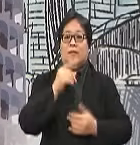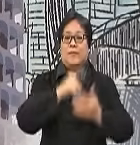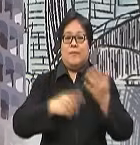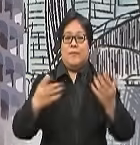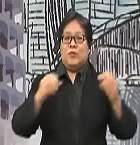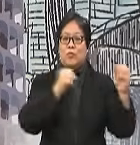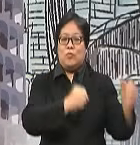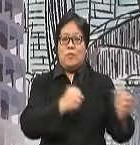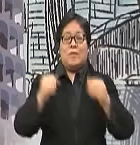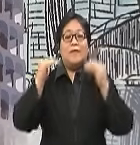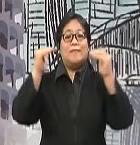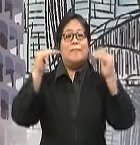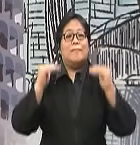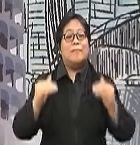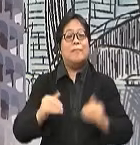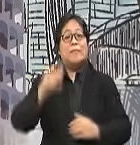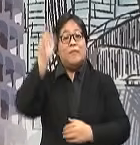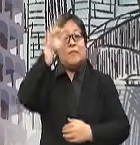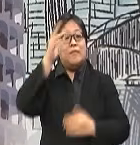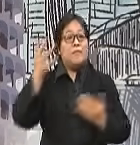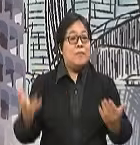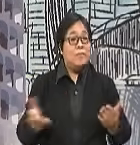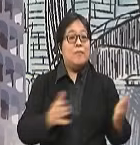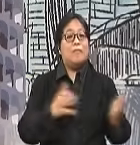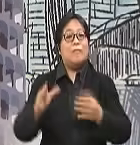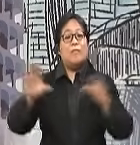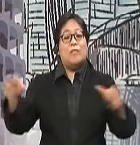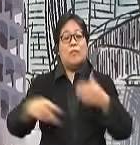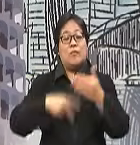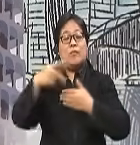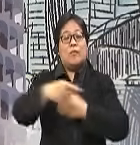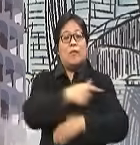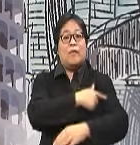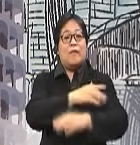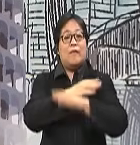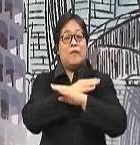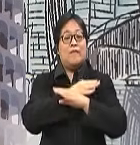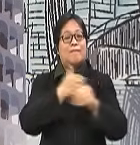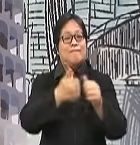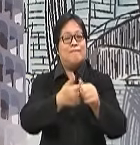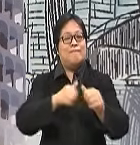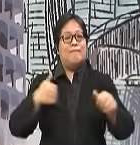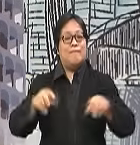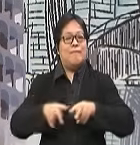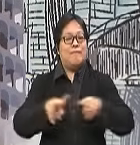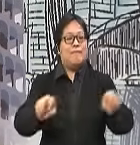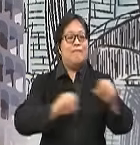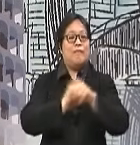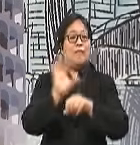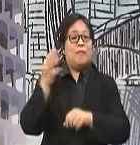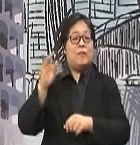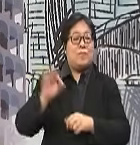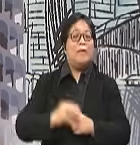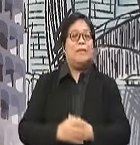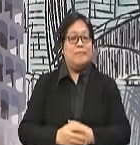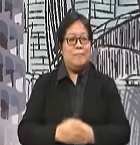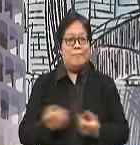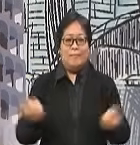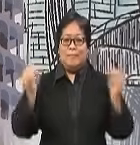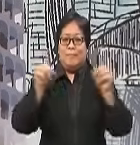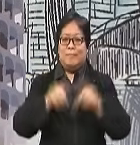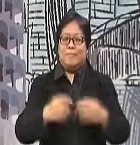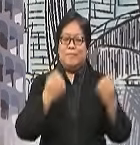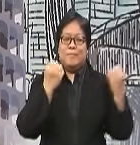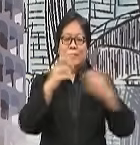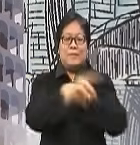apakah strategi selesai kerajaan selain melaksanakan program vaksinasi dalam menekan penularan komik 19 yang menyebabkan